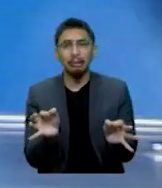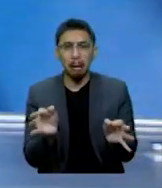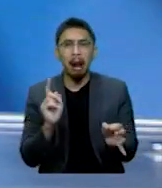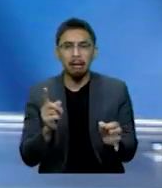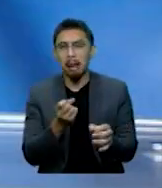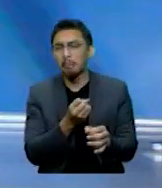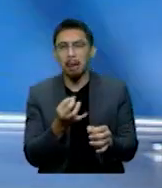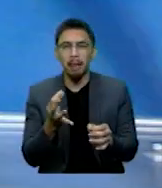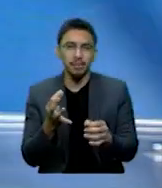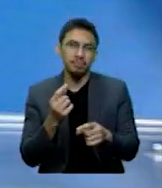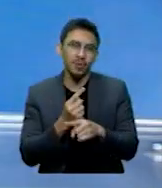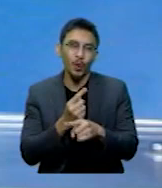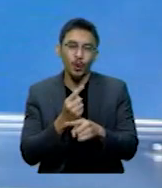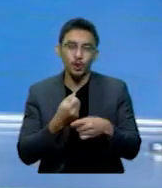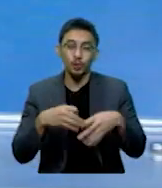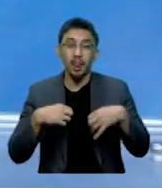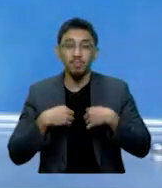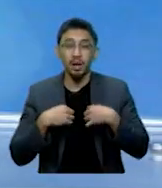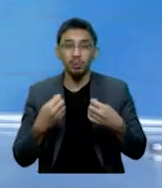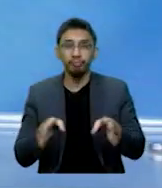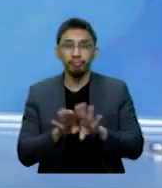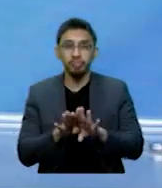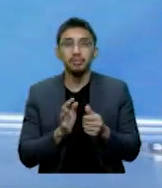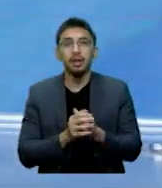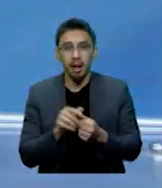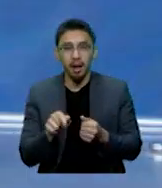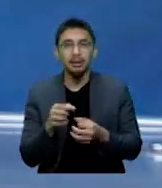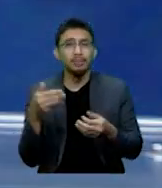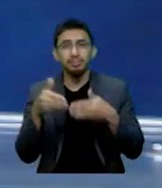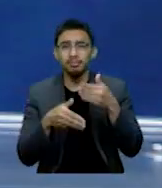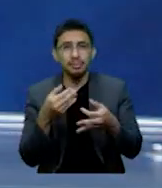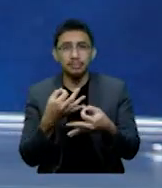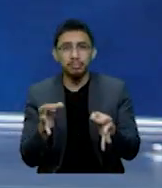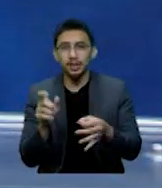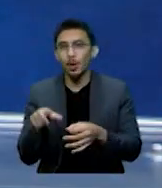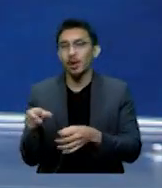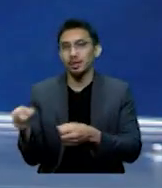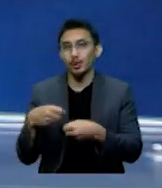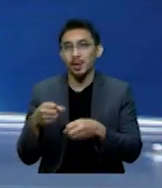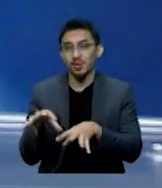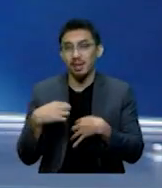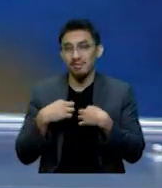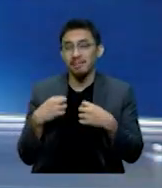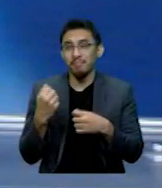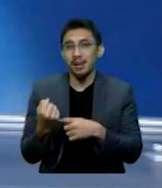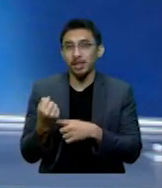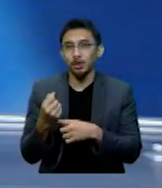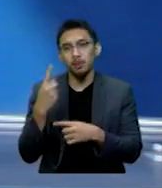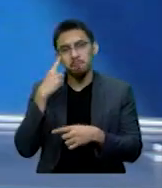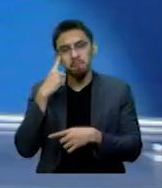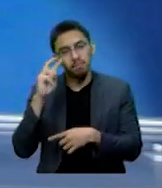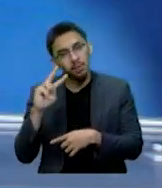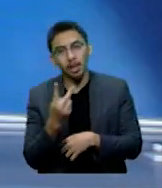puluhan kios pedagang baju. Namun di tengah sepinya pengunjung, salah satu pedagang pakaian di pasar Beringharjo, Banting Setir,